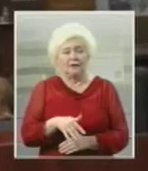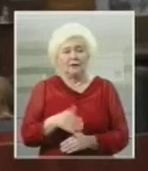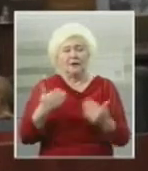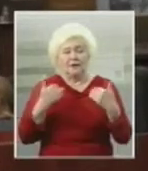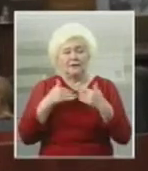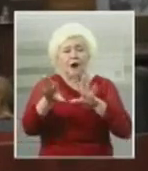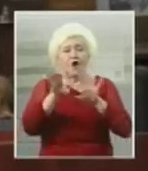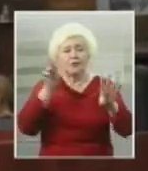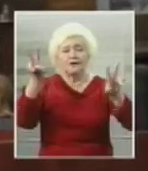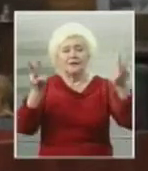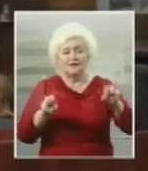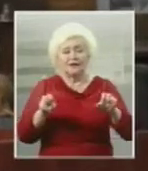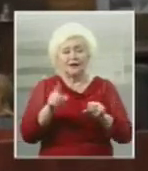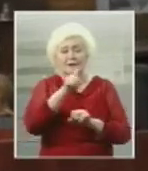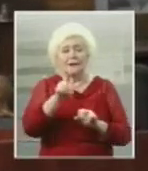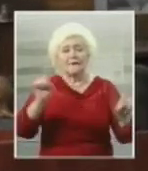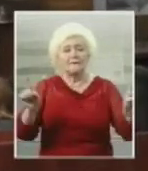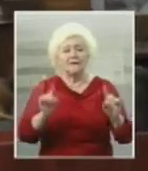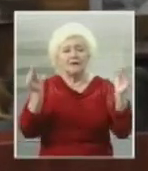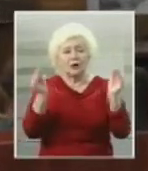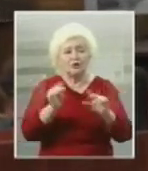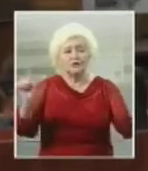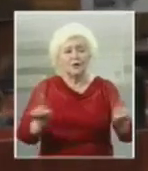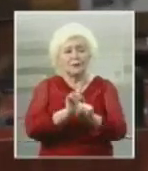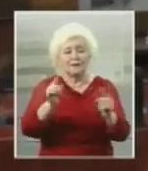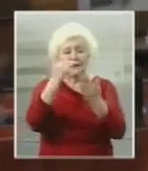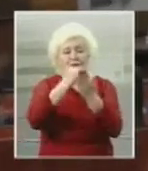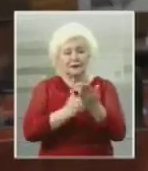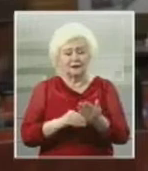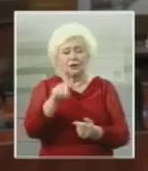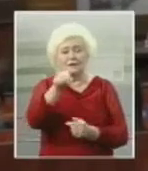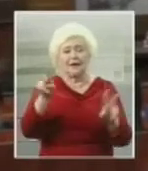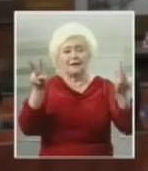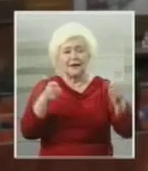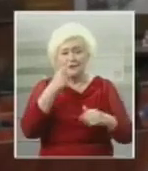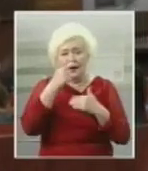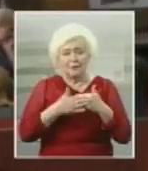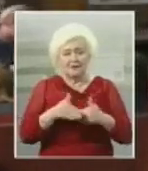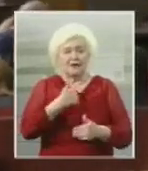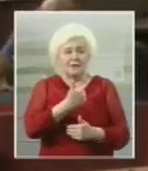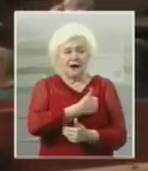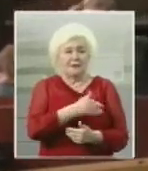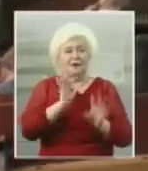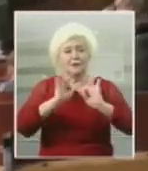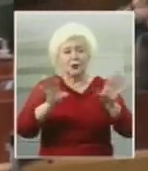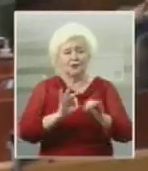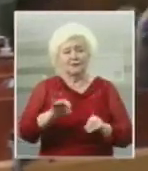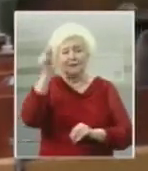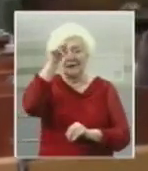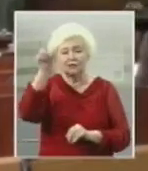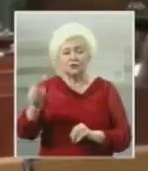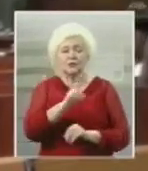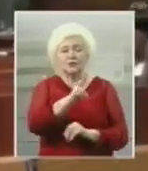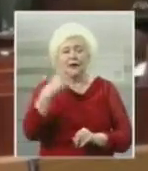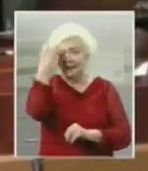Я обрав тему «Іконічність пісенного тексту», тому що для студентів ця тема близька. Я намагався пояснити студентам, яким чином